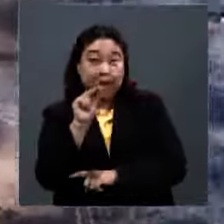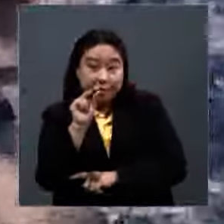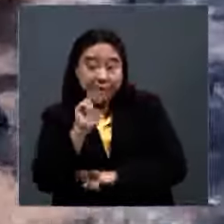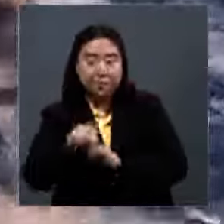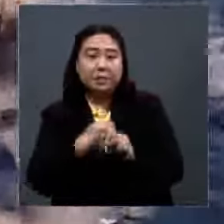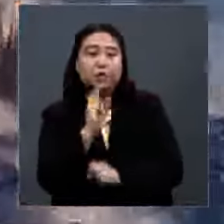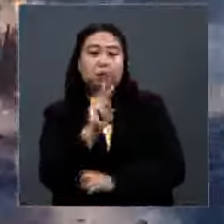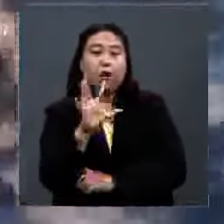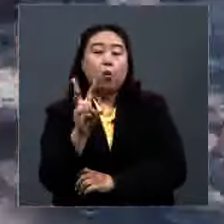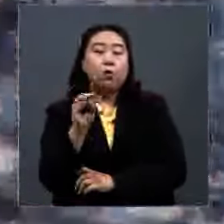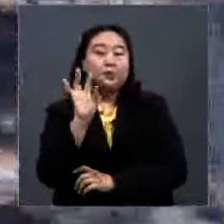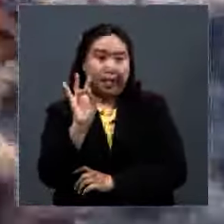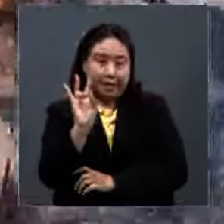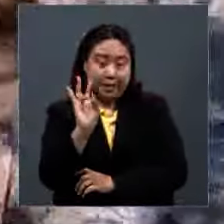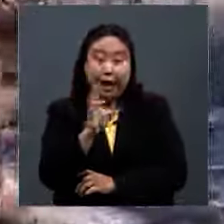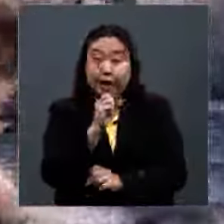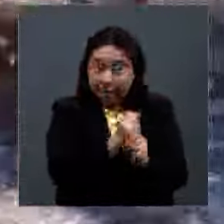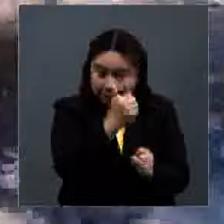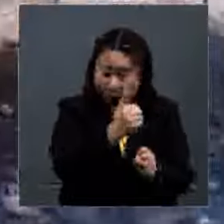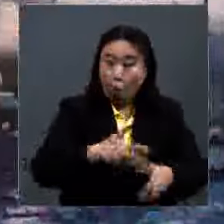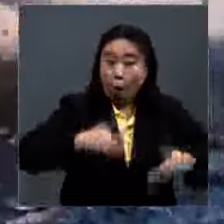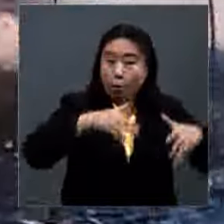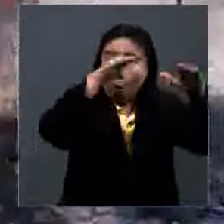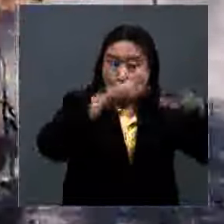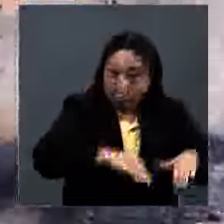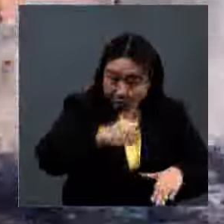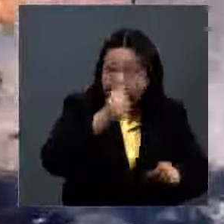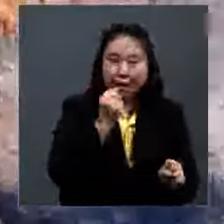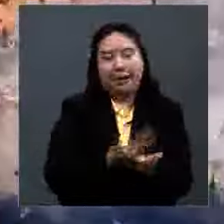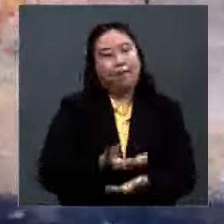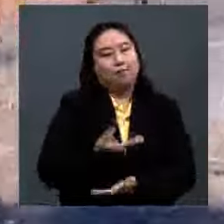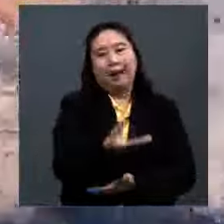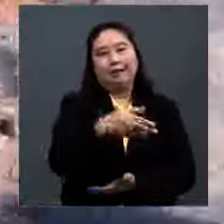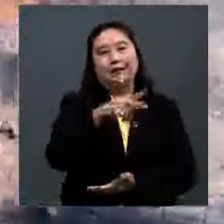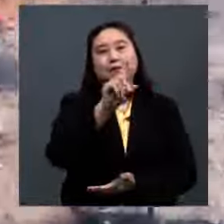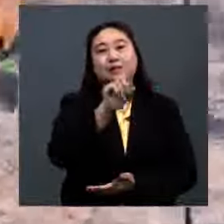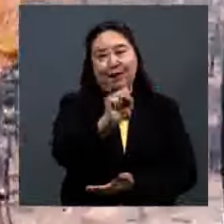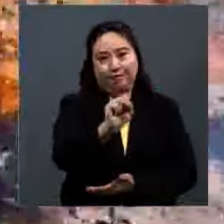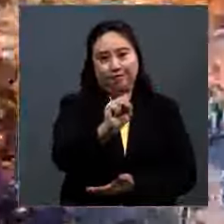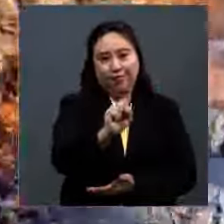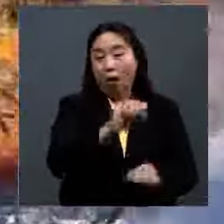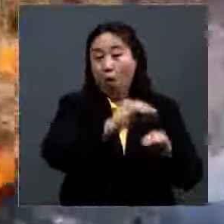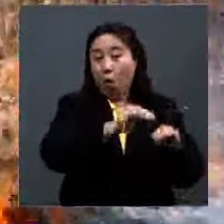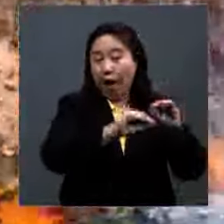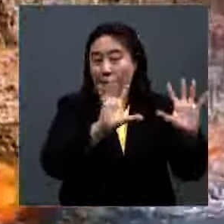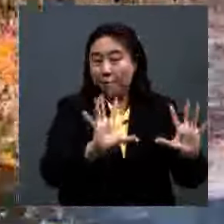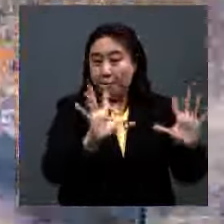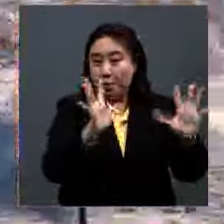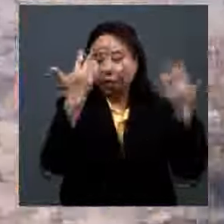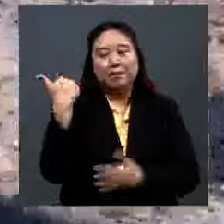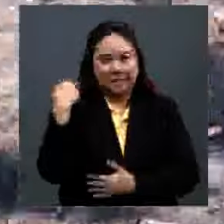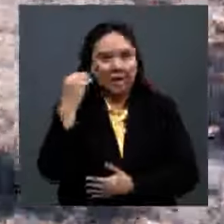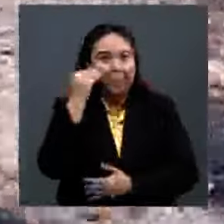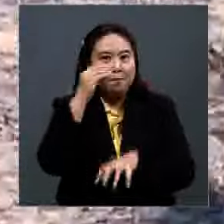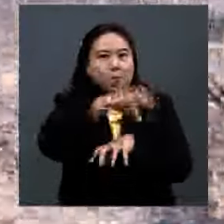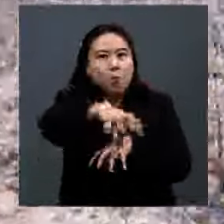พื้นที่ที่ทำได้รับเงิน 100,000 บาททันทีนะคะคือหลังจากที่จบโครงการเนี่ยปรากฏว่ามีหมู่บ้านค่ะ